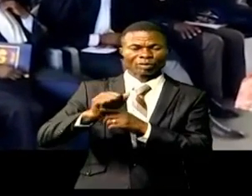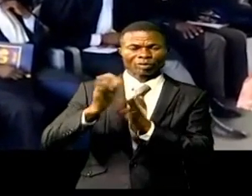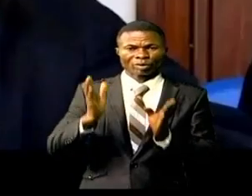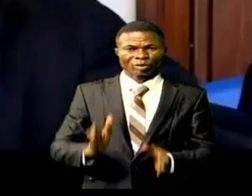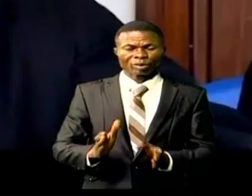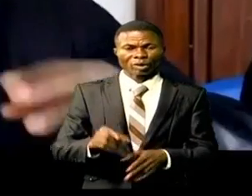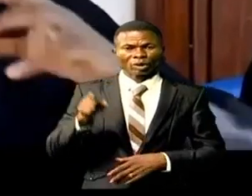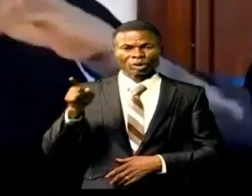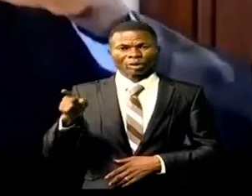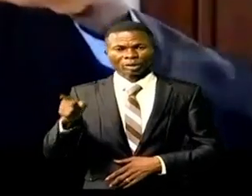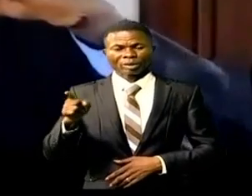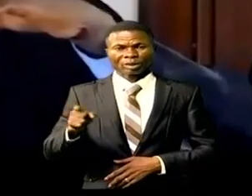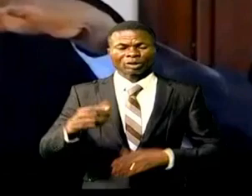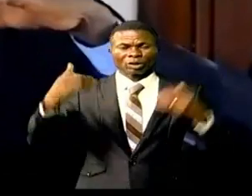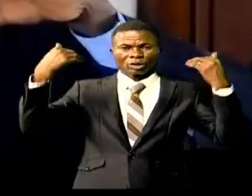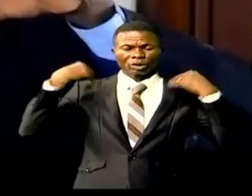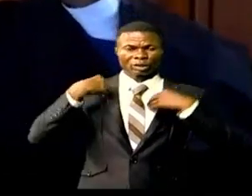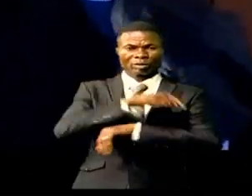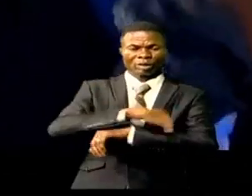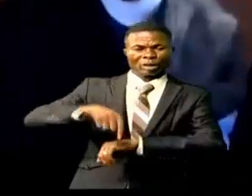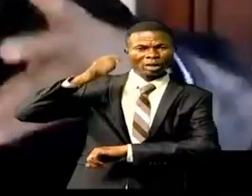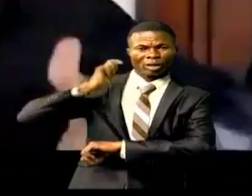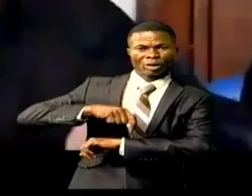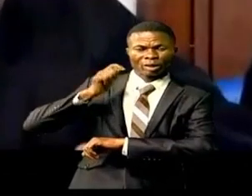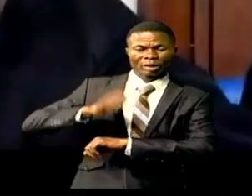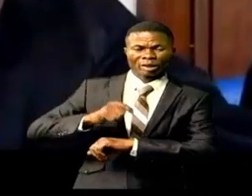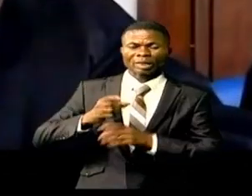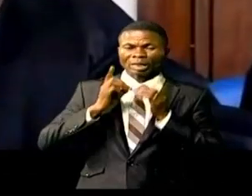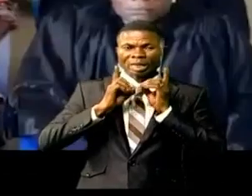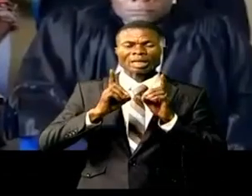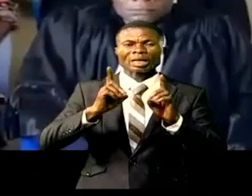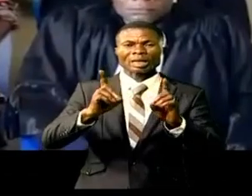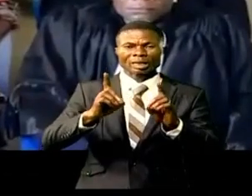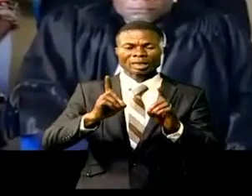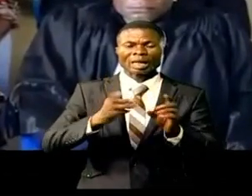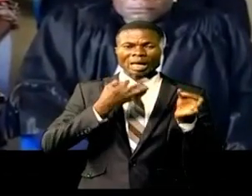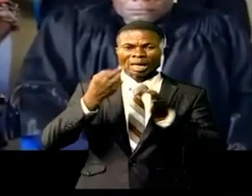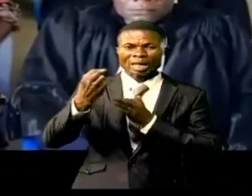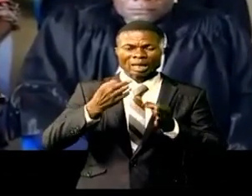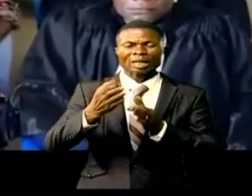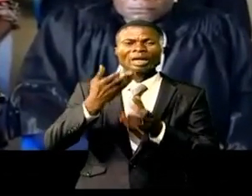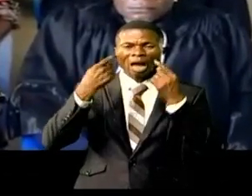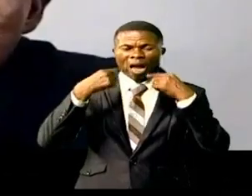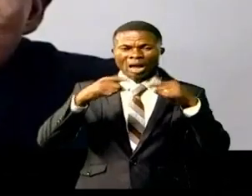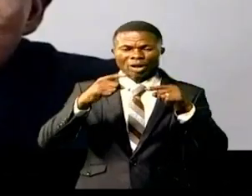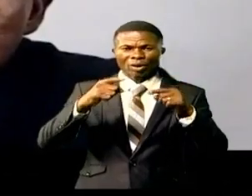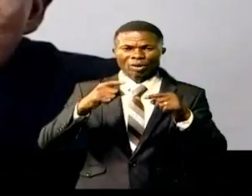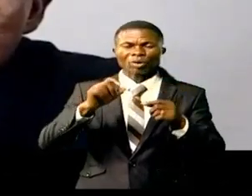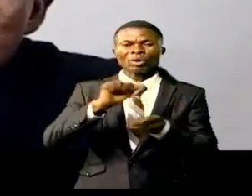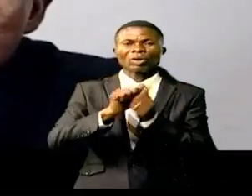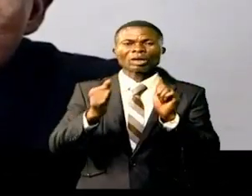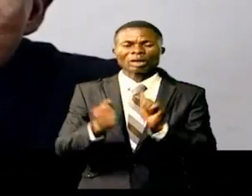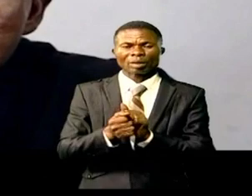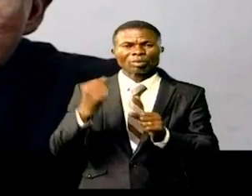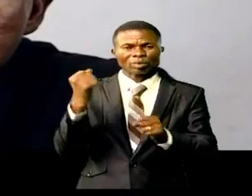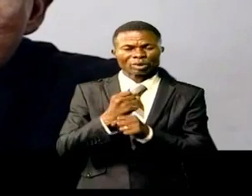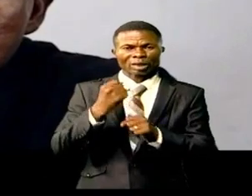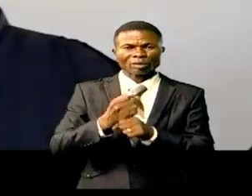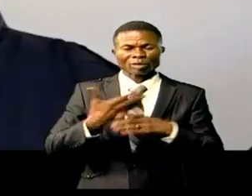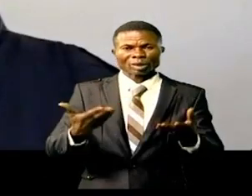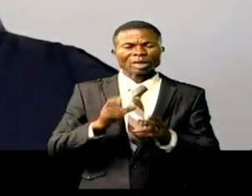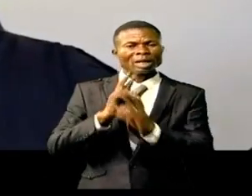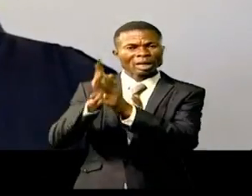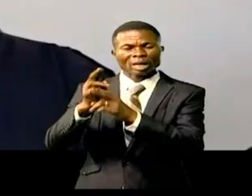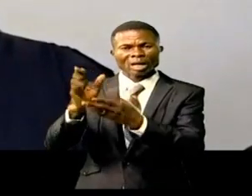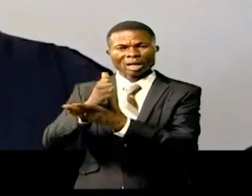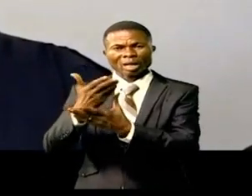Jorubal Mputu, bâtonnier du barreau de Maïndombe, a dans son mot d'introduction retracé et rappelé les ABC de la profession, le rapport qui existe